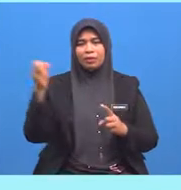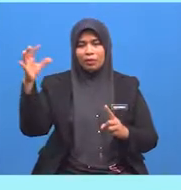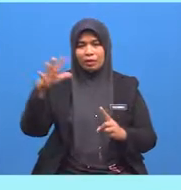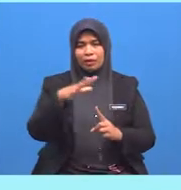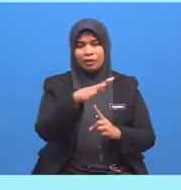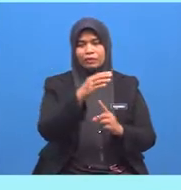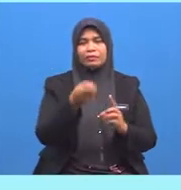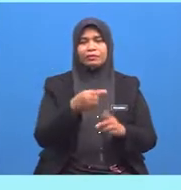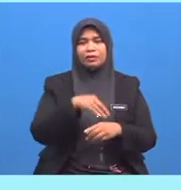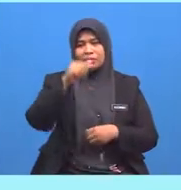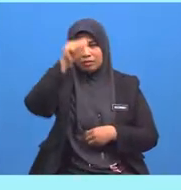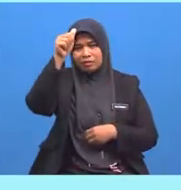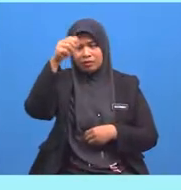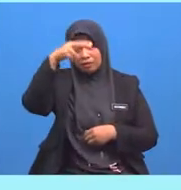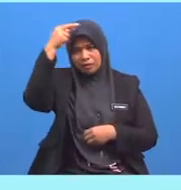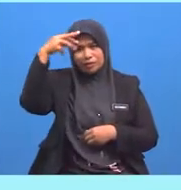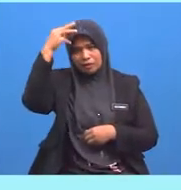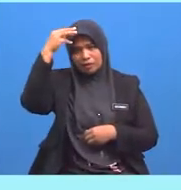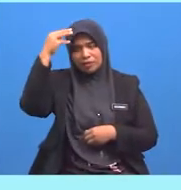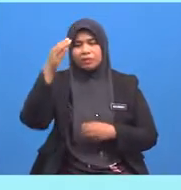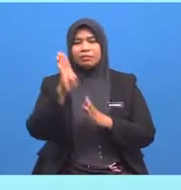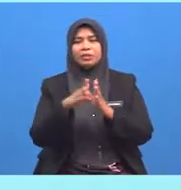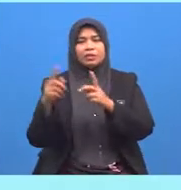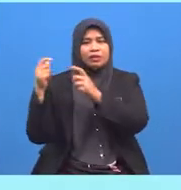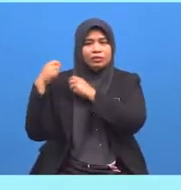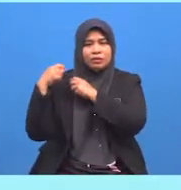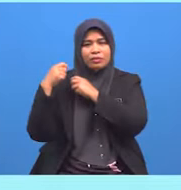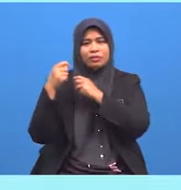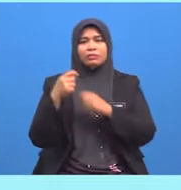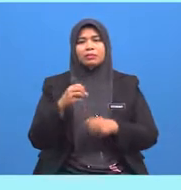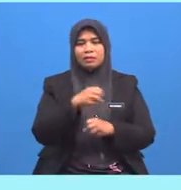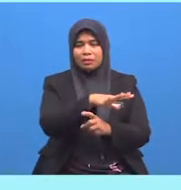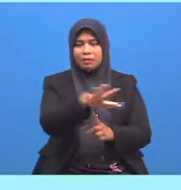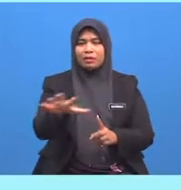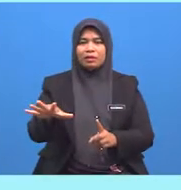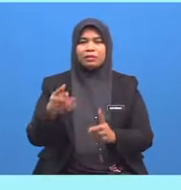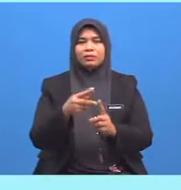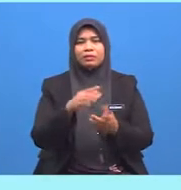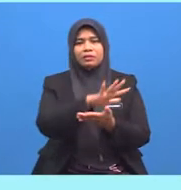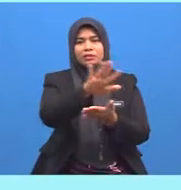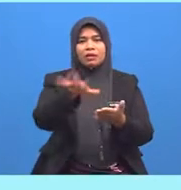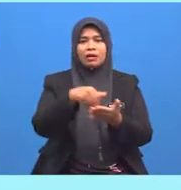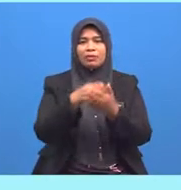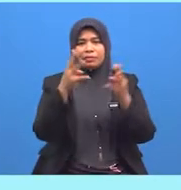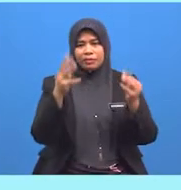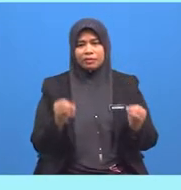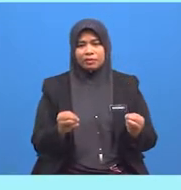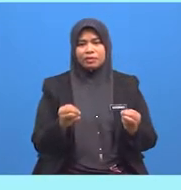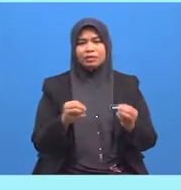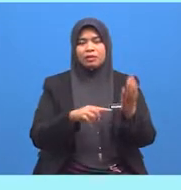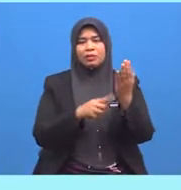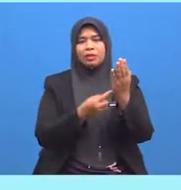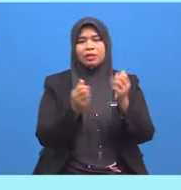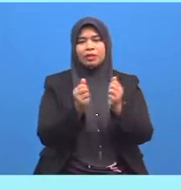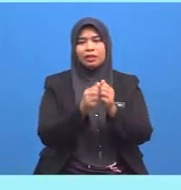subhanahu wa ta'ala nabi Muhammad Shallallahu Alaihi Wasallam bertanggung jawab menyebarkannya kepada semua manusia bermula